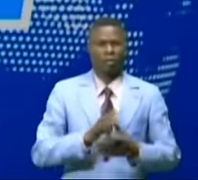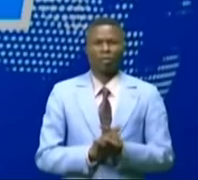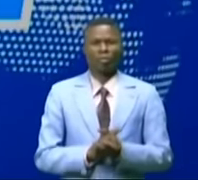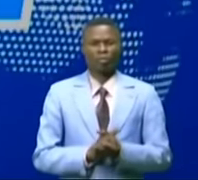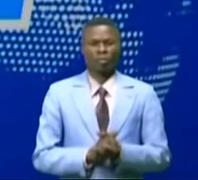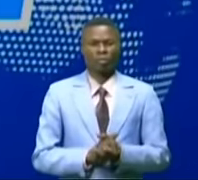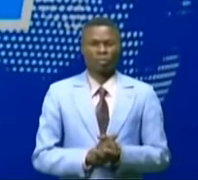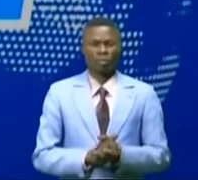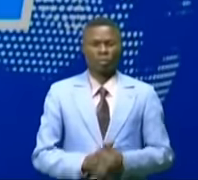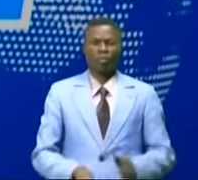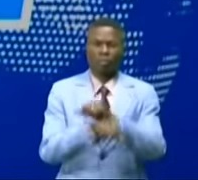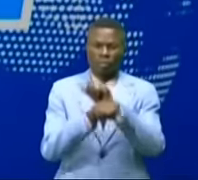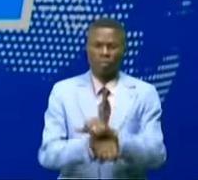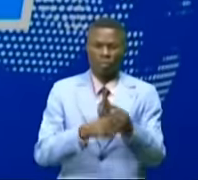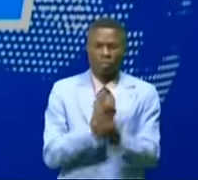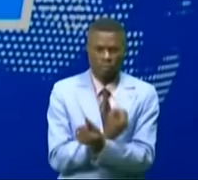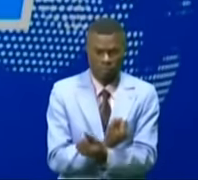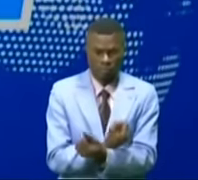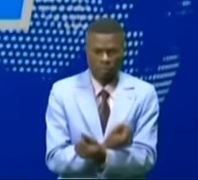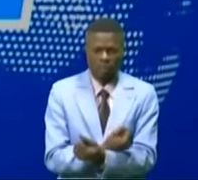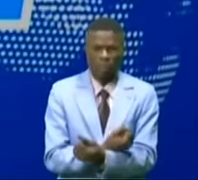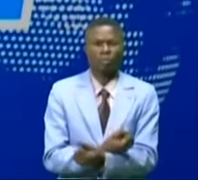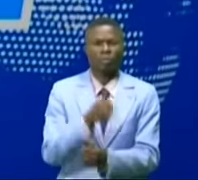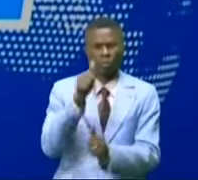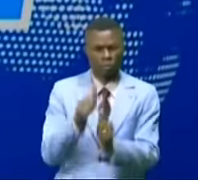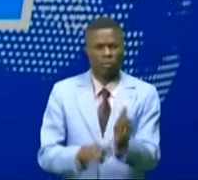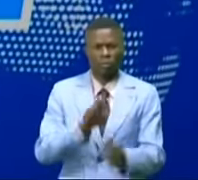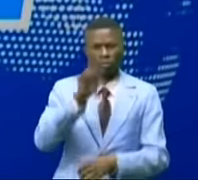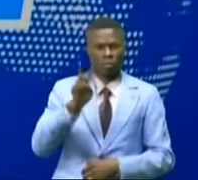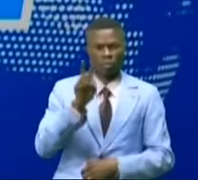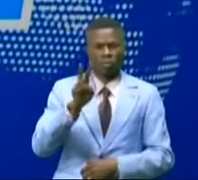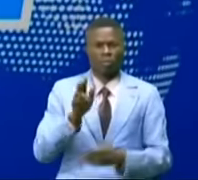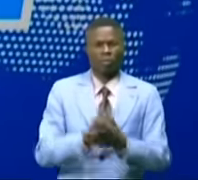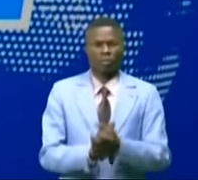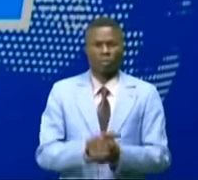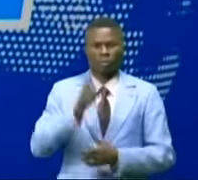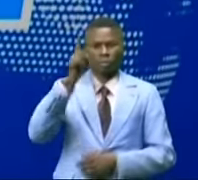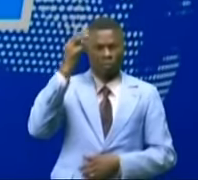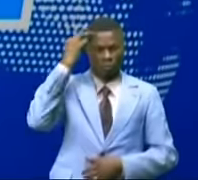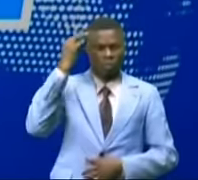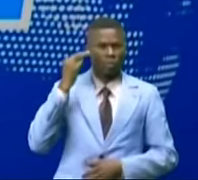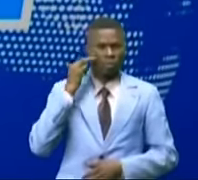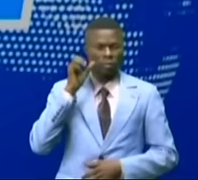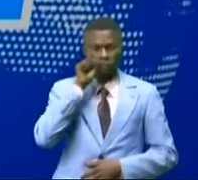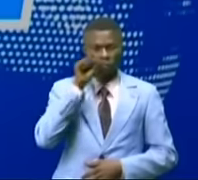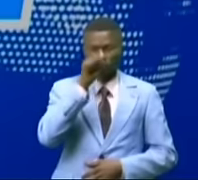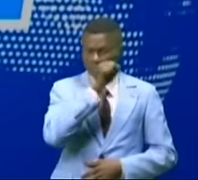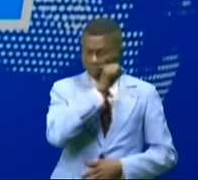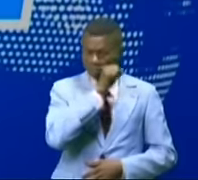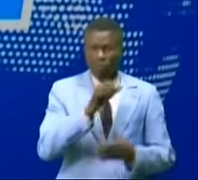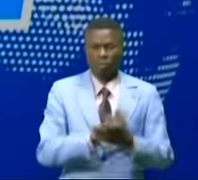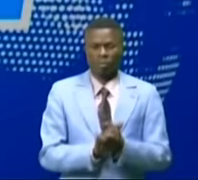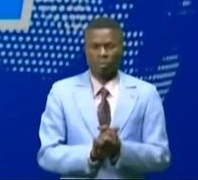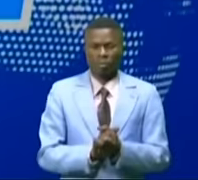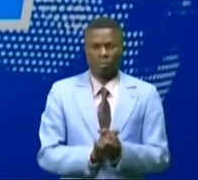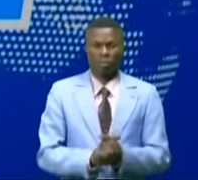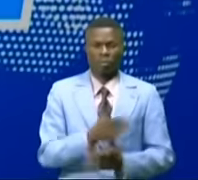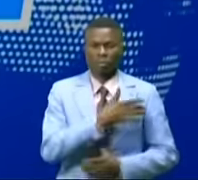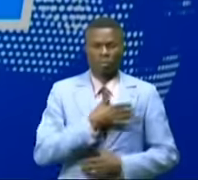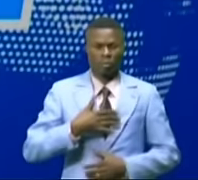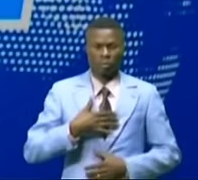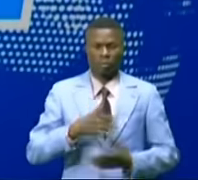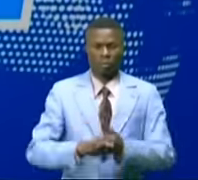La tradition a été respectée comme tous les vendredis. Le chef du gouvernement, Jean-Michel Samalukonde Kenge, a, au nom du président